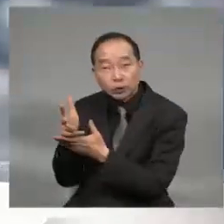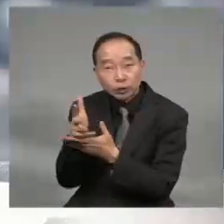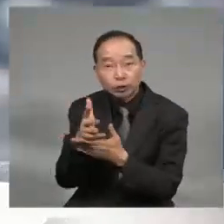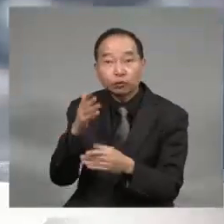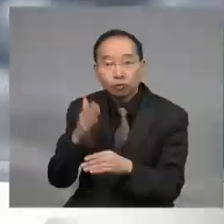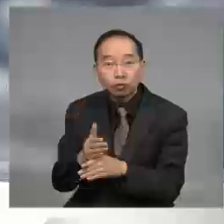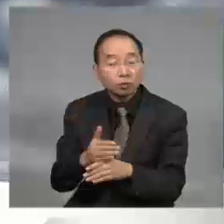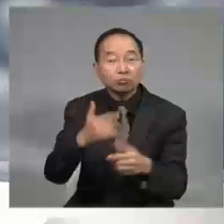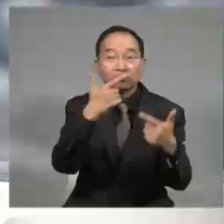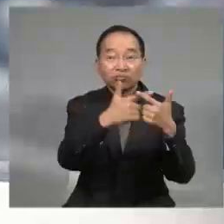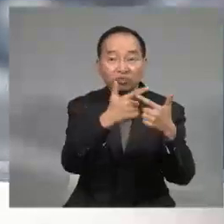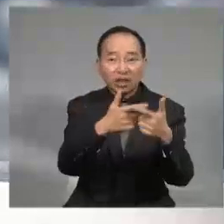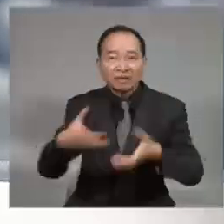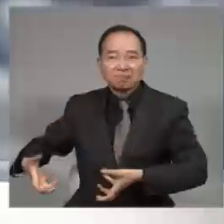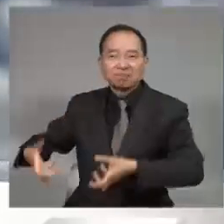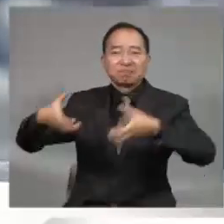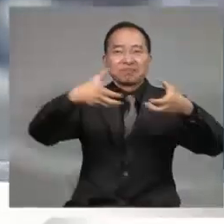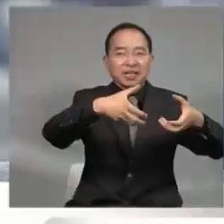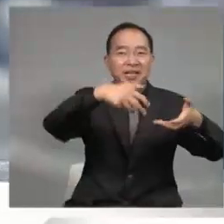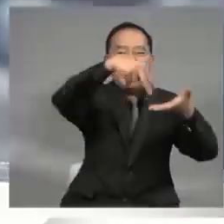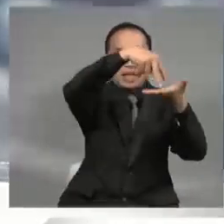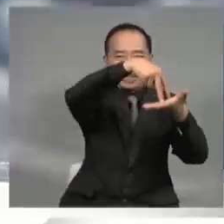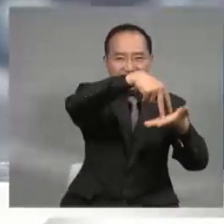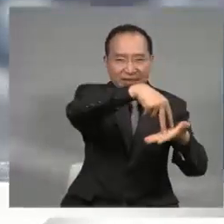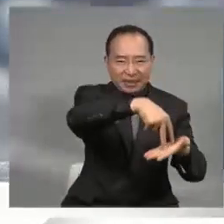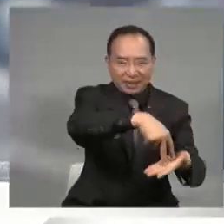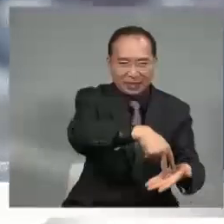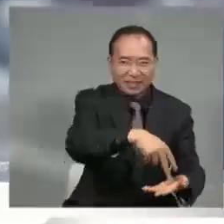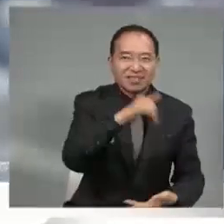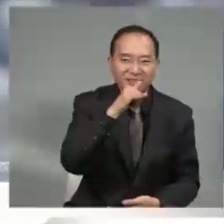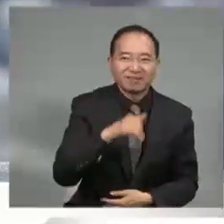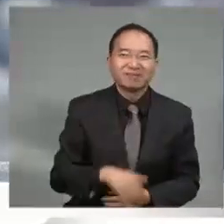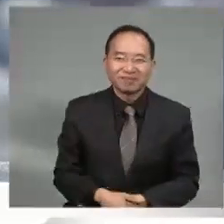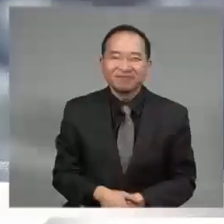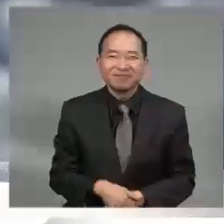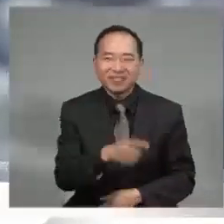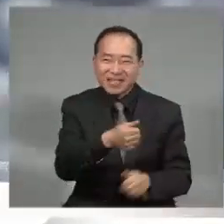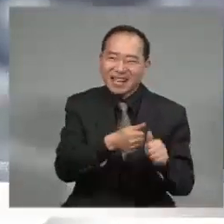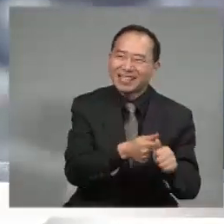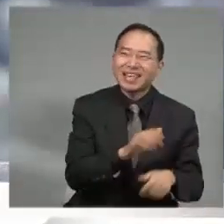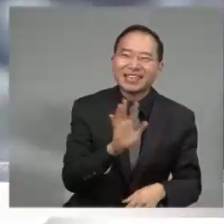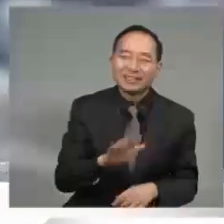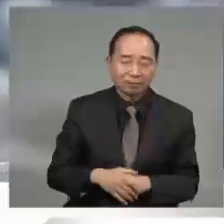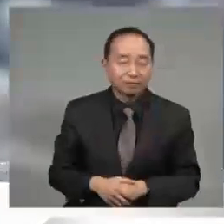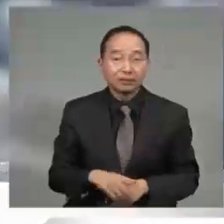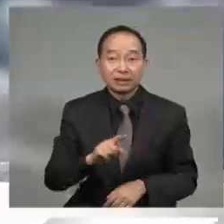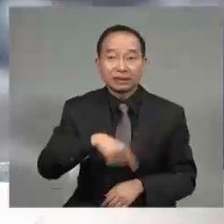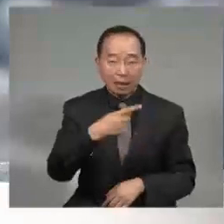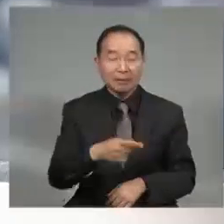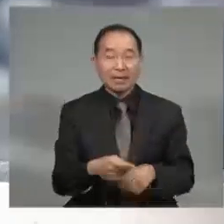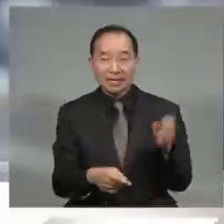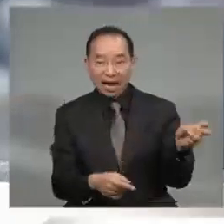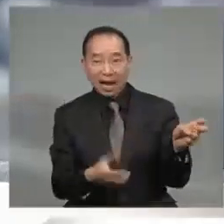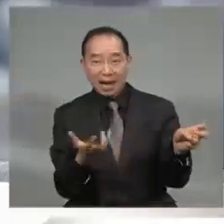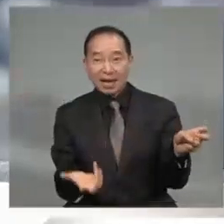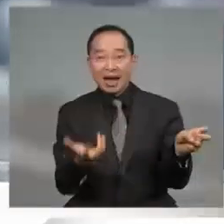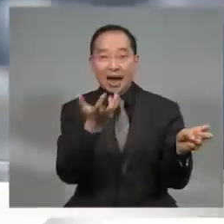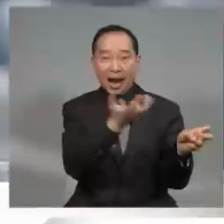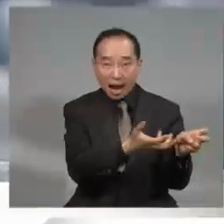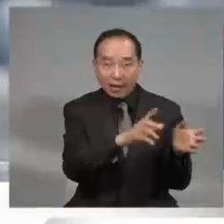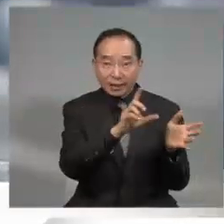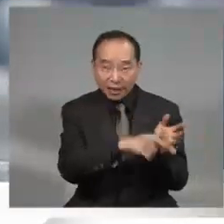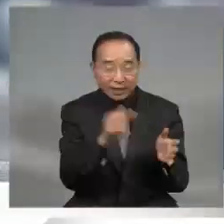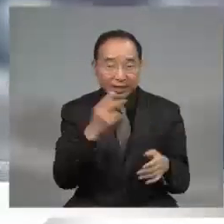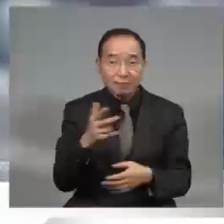이제 엘리베이터 탔으니까 엘리베이터까지는 저희가 따라타지 않도록 하겠습니다. 네. 예, 차량이 또 이송이 되면 그때 또 저희가 전달을